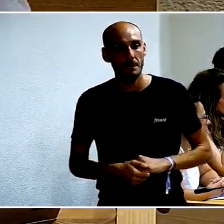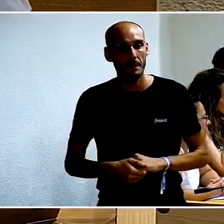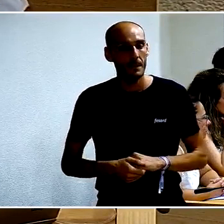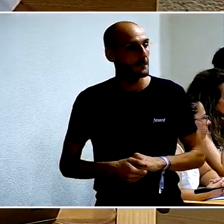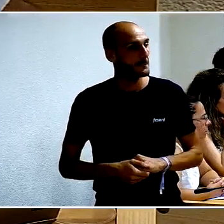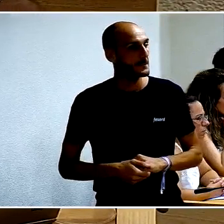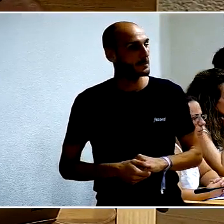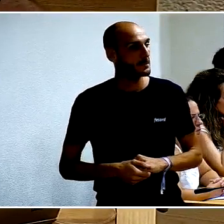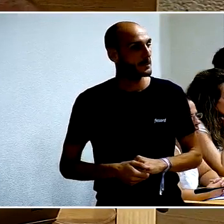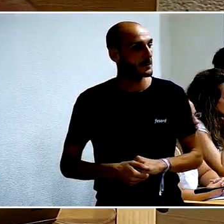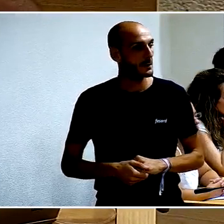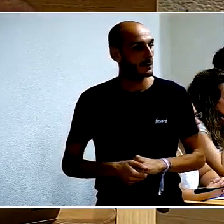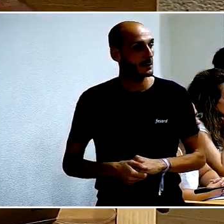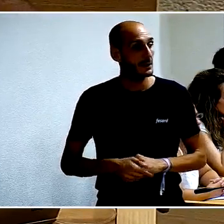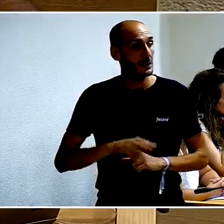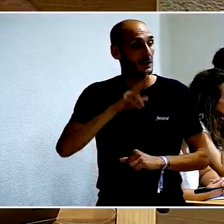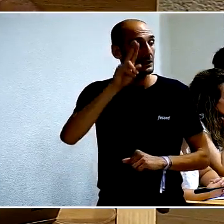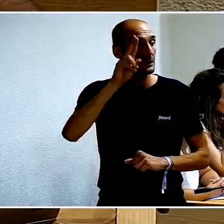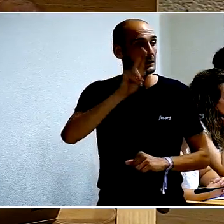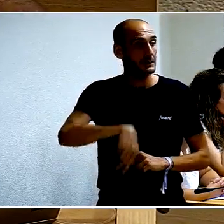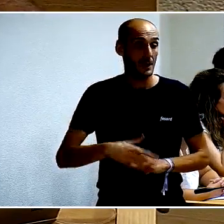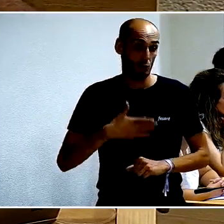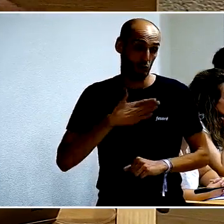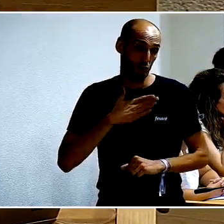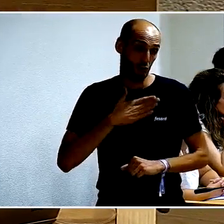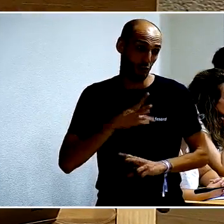i ara pues al nostre preparar rei també estaria obligat,